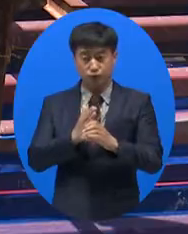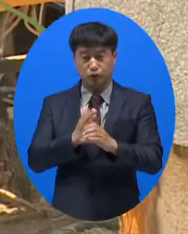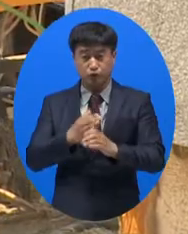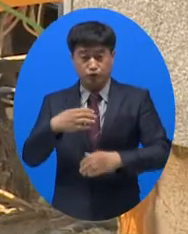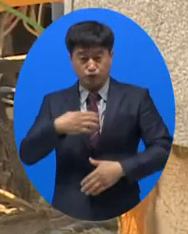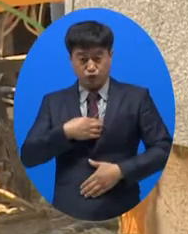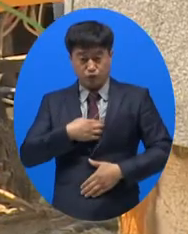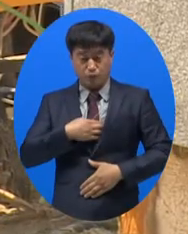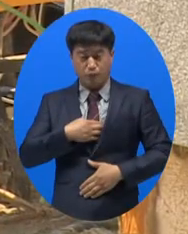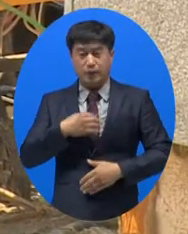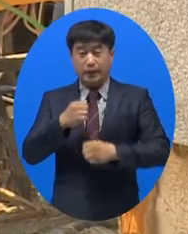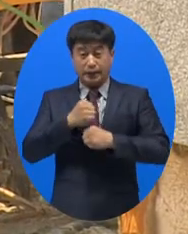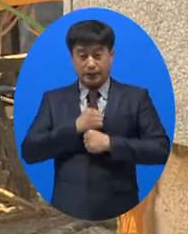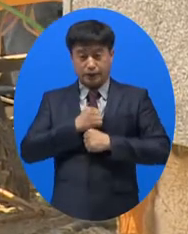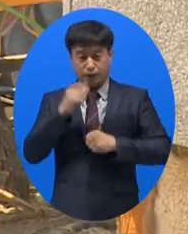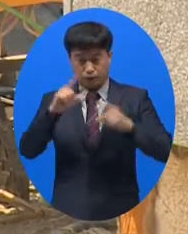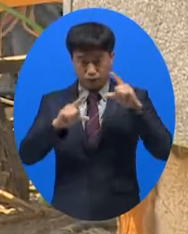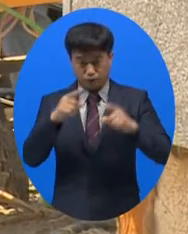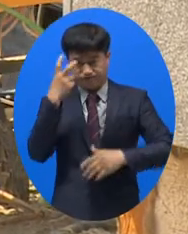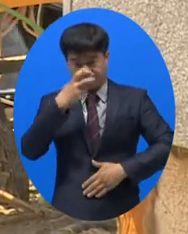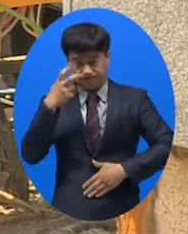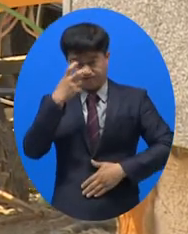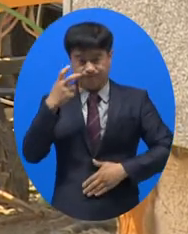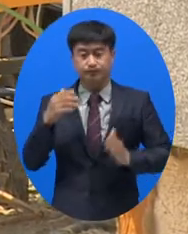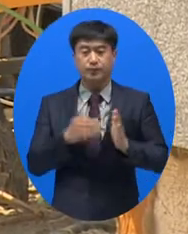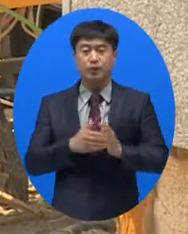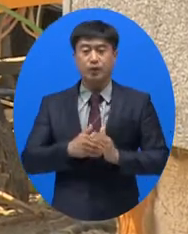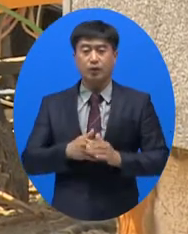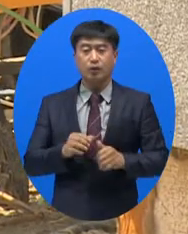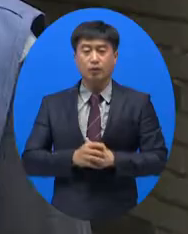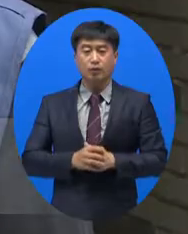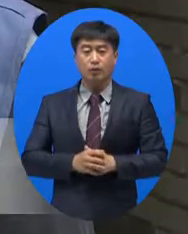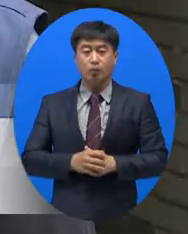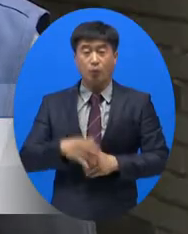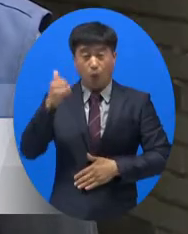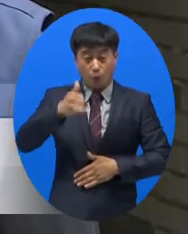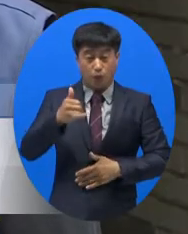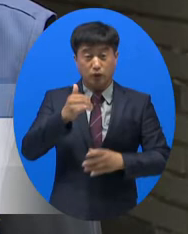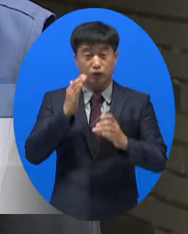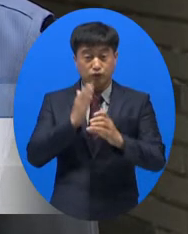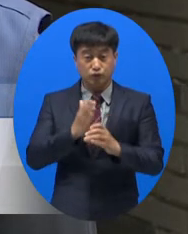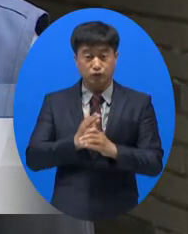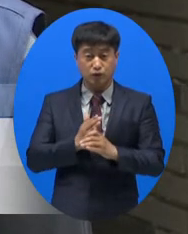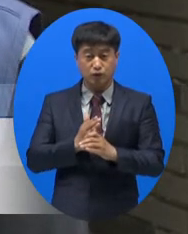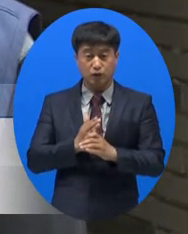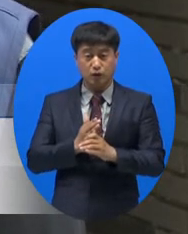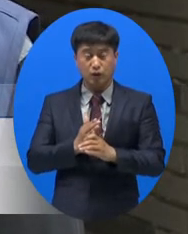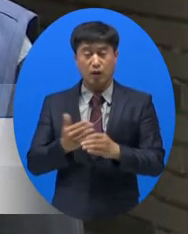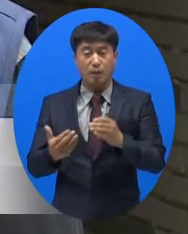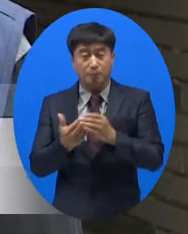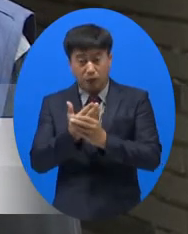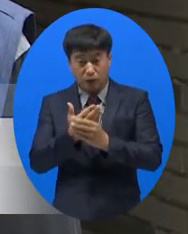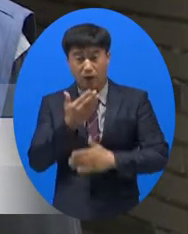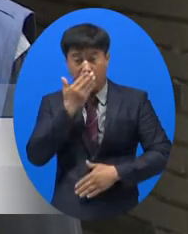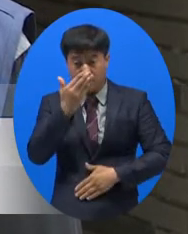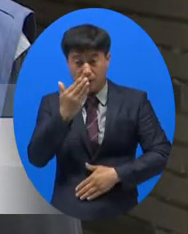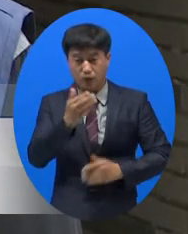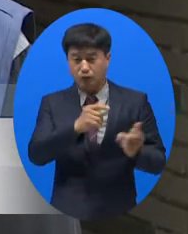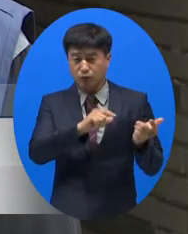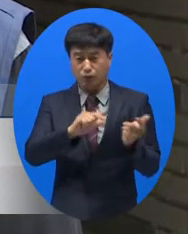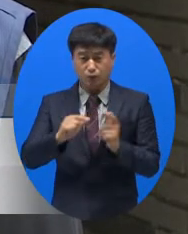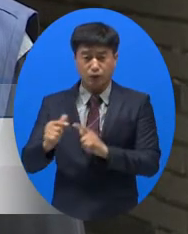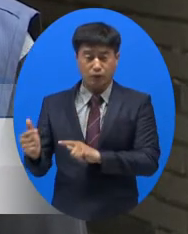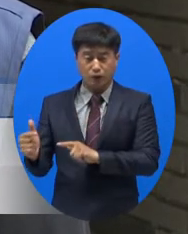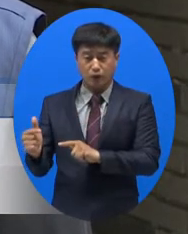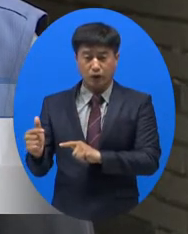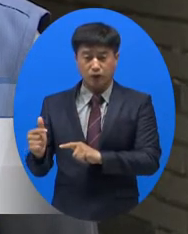중심으로 위험 요인과 안전조치 실태를 면밀하게 점검했습니다. 공정간에 이제 그 필이 발생할 수밖에